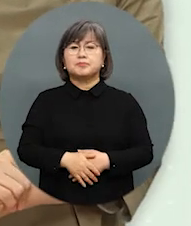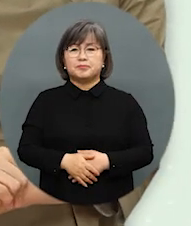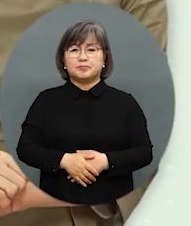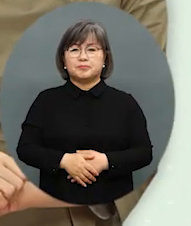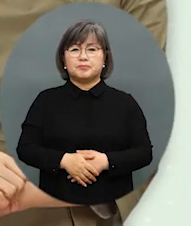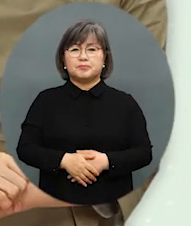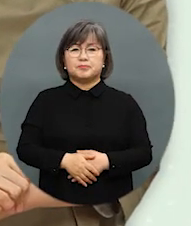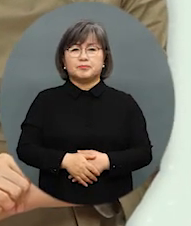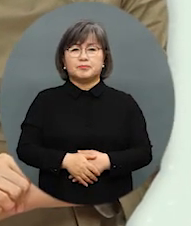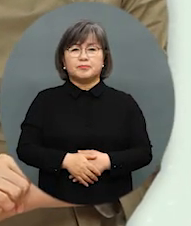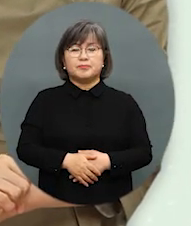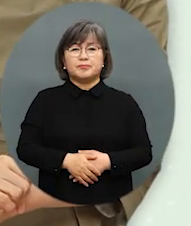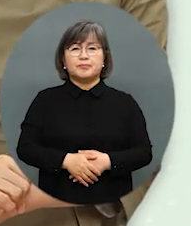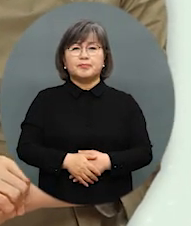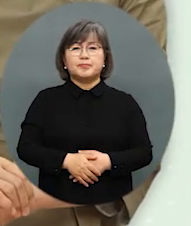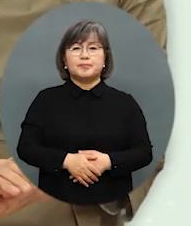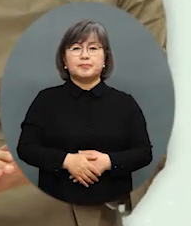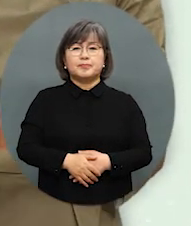있답니다.